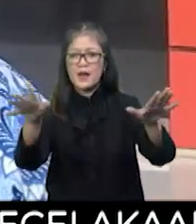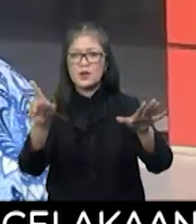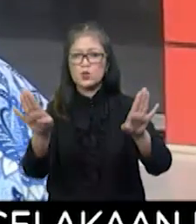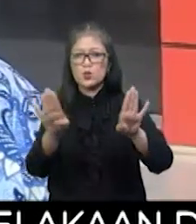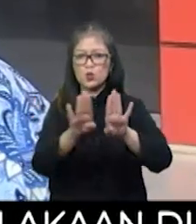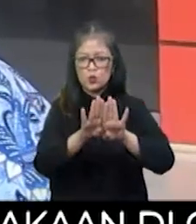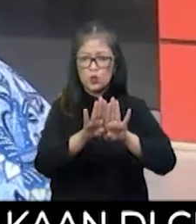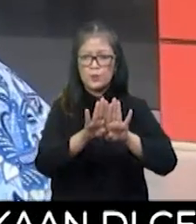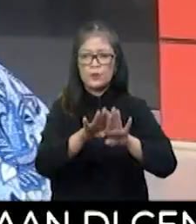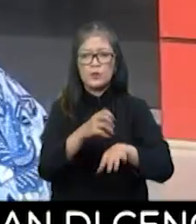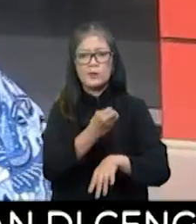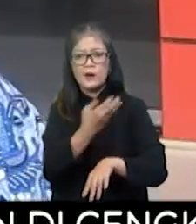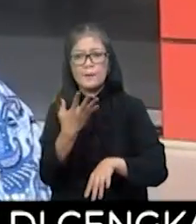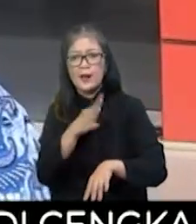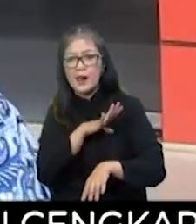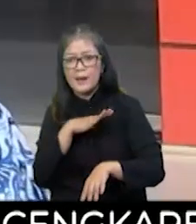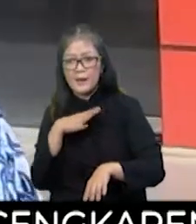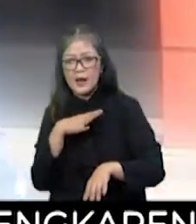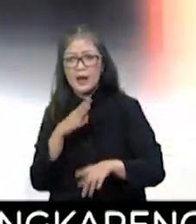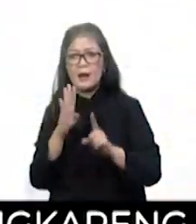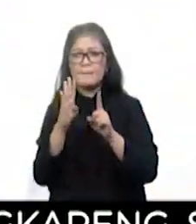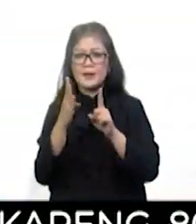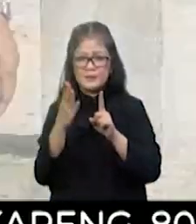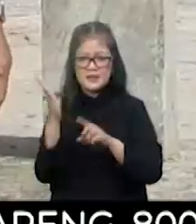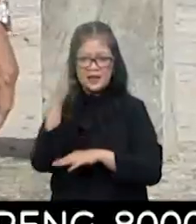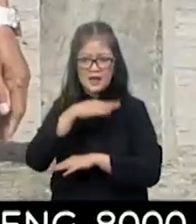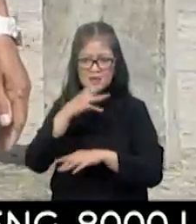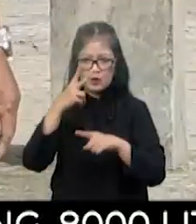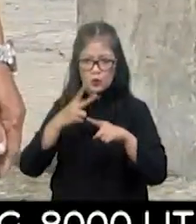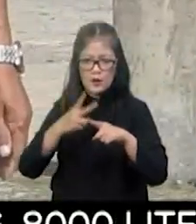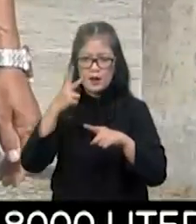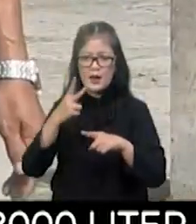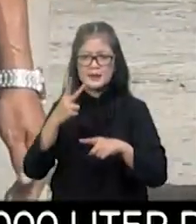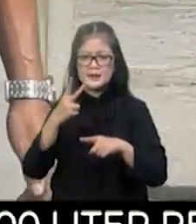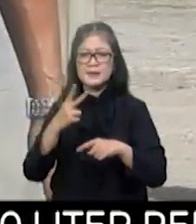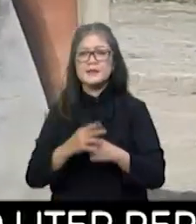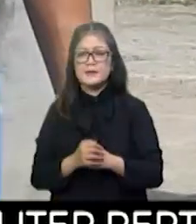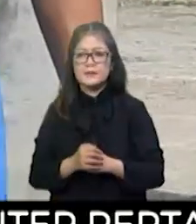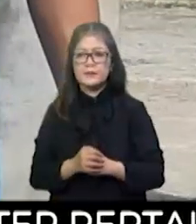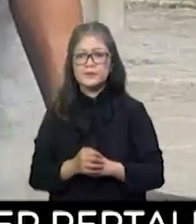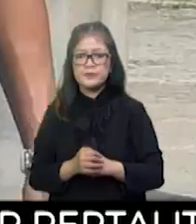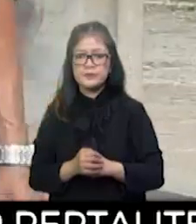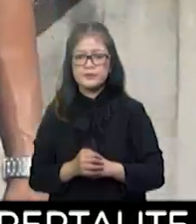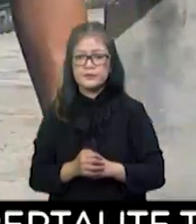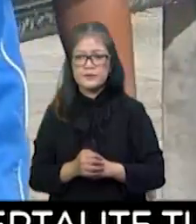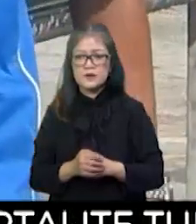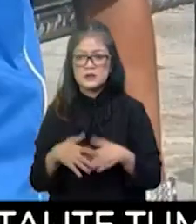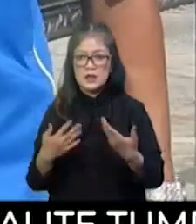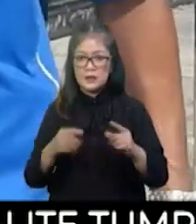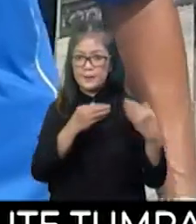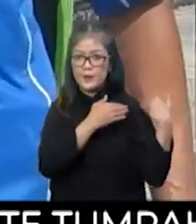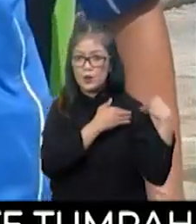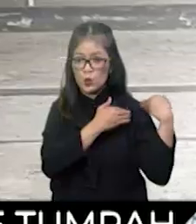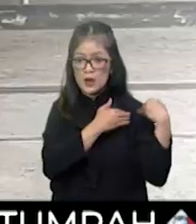Selama 14 hari kali 2. Petugas peternakan telah merawat ratusan sapi yang terjangkit dengan pemberian